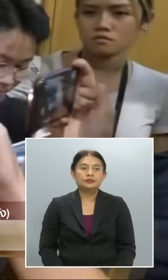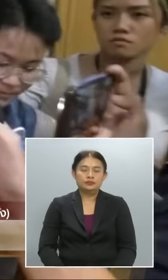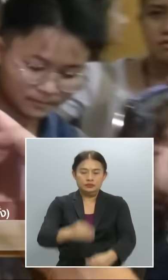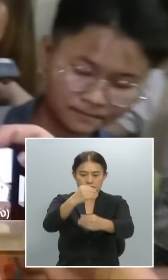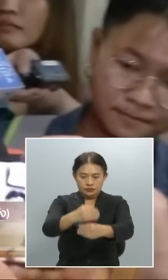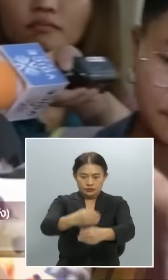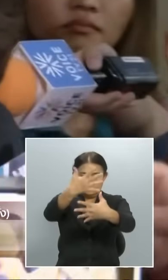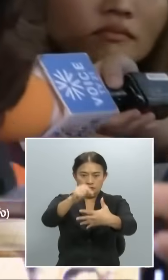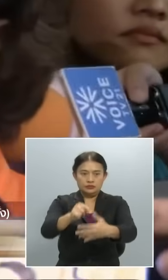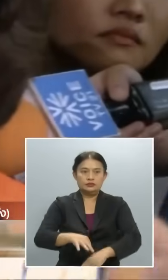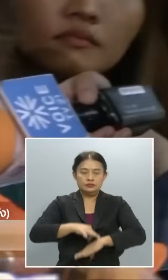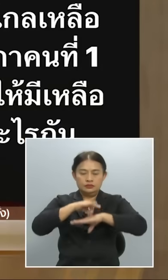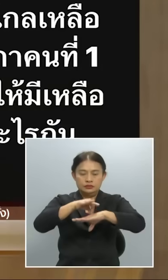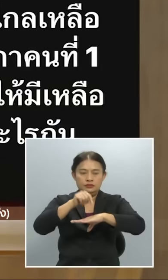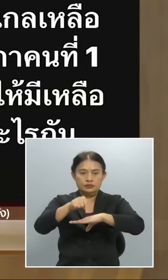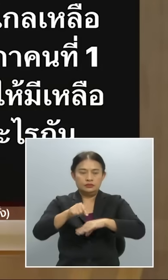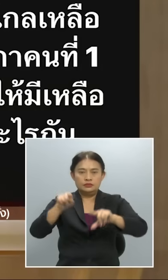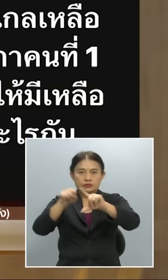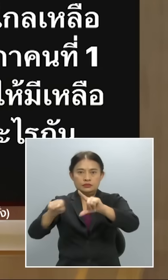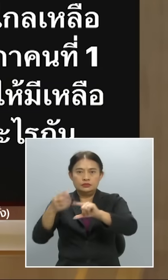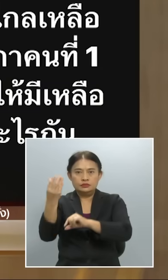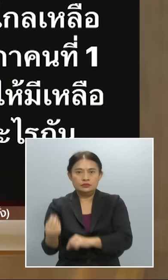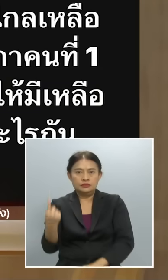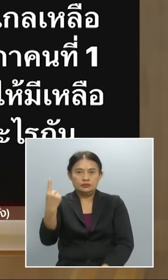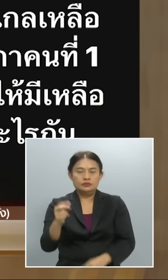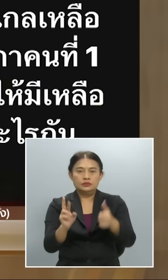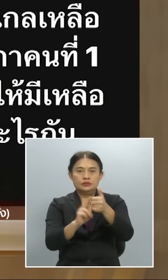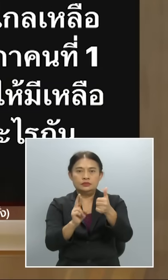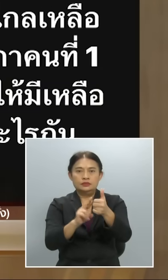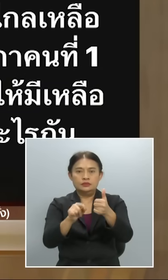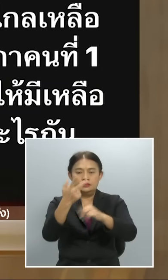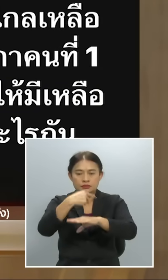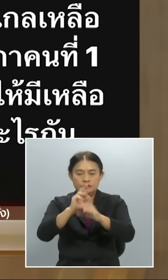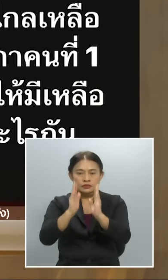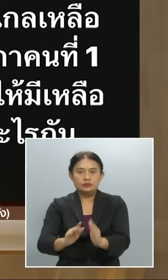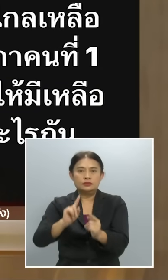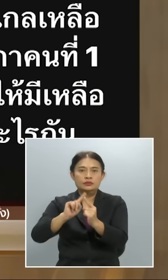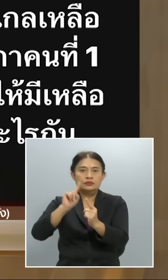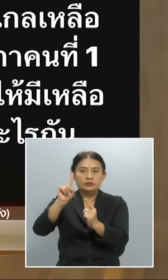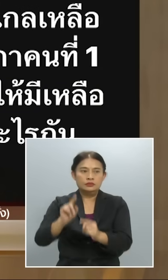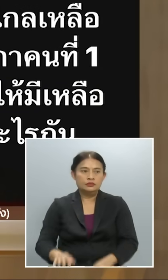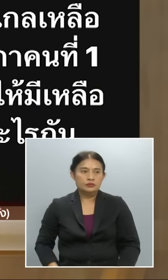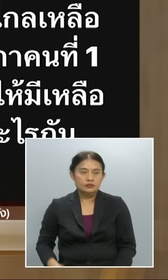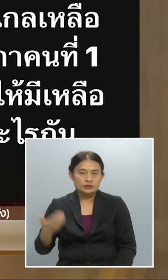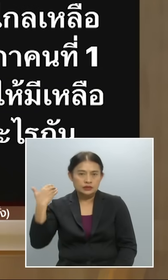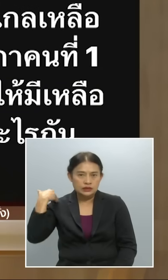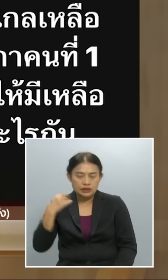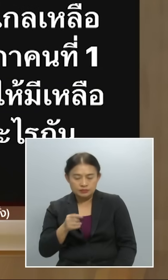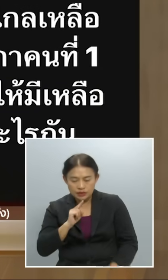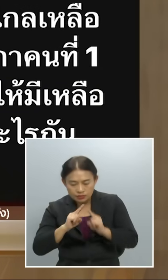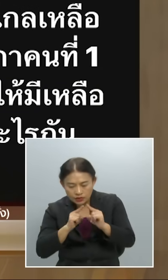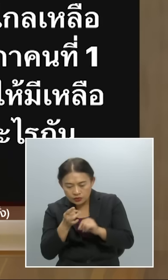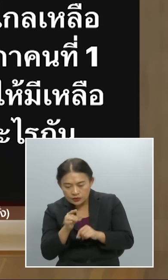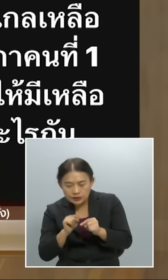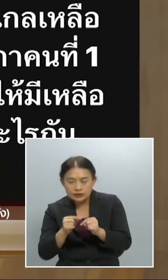นึงเนี่ยตำแหน่งเดียวที่ก้าวไกลเหลืออยู่คือรองประธานสภาคนที่ 1ก็ยังตามบทขยี้จะไม่ให้มี